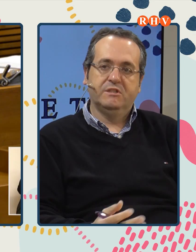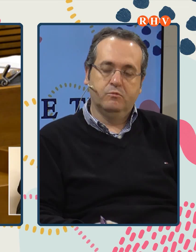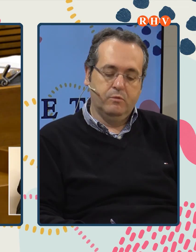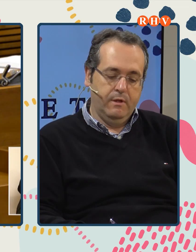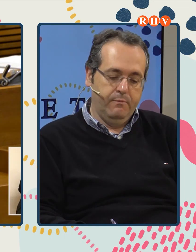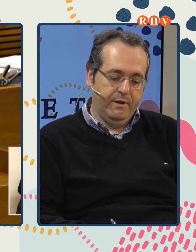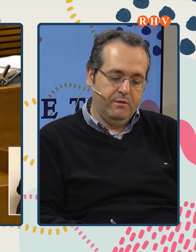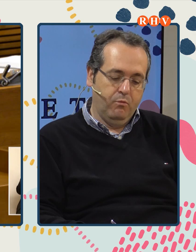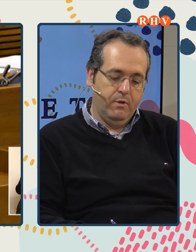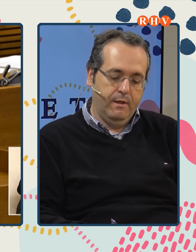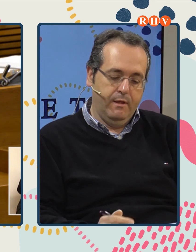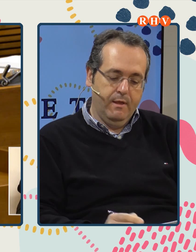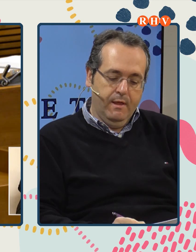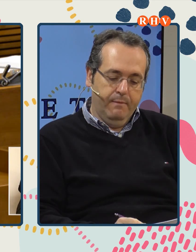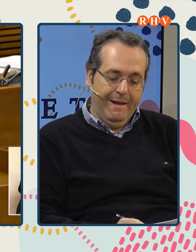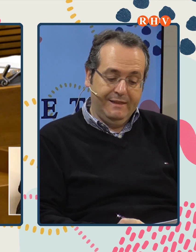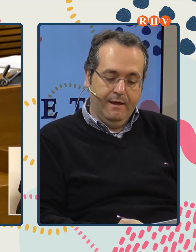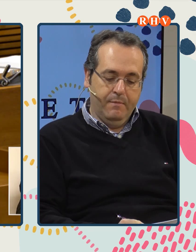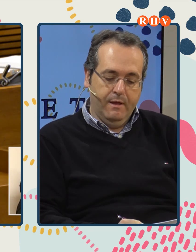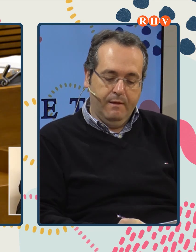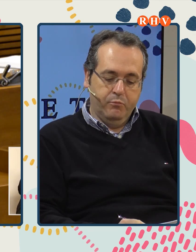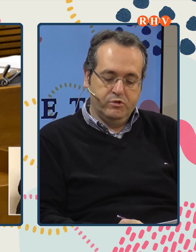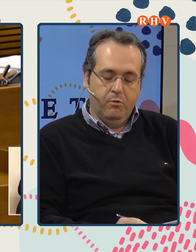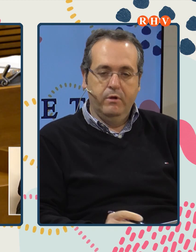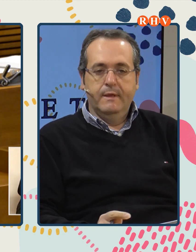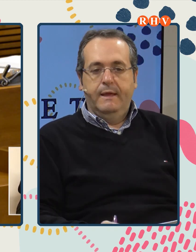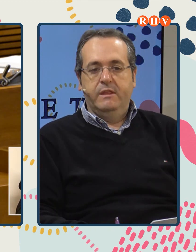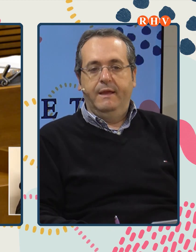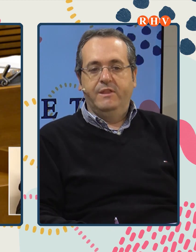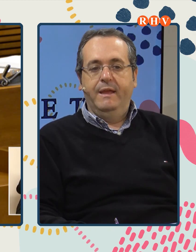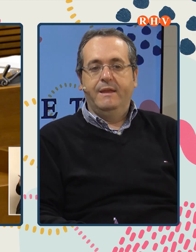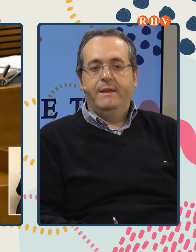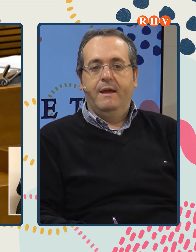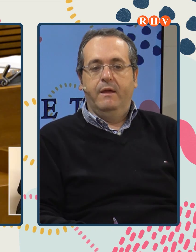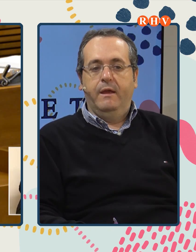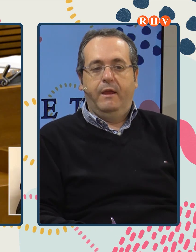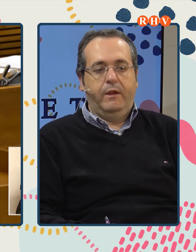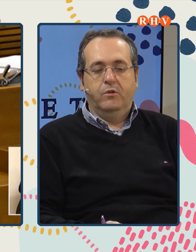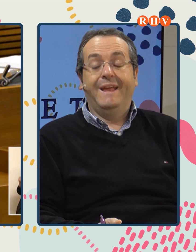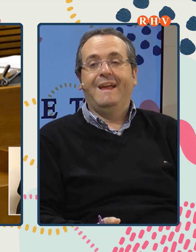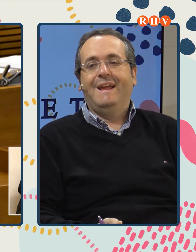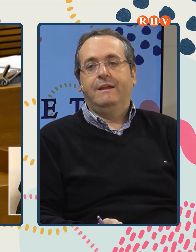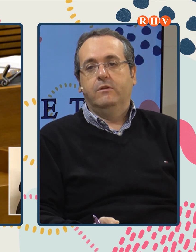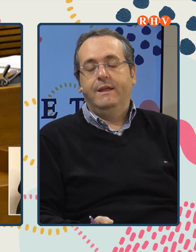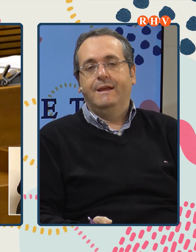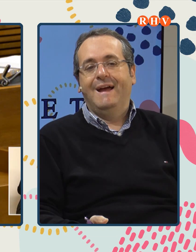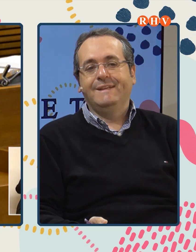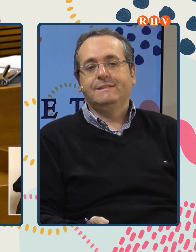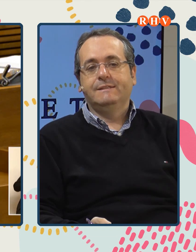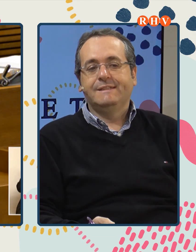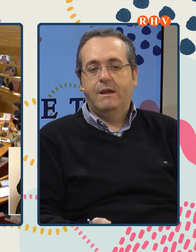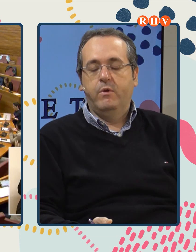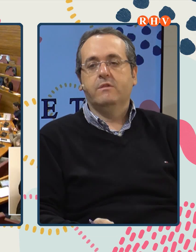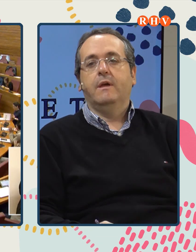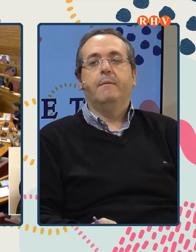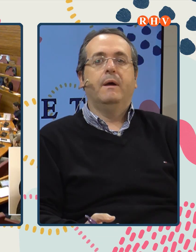Socialista pel seu pacte amb Puigdemont, sí que entenc que hi hagi, que no tinguin ganes